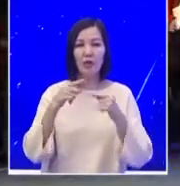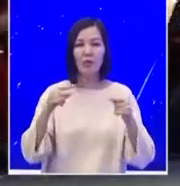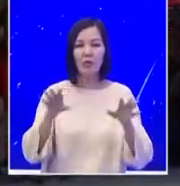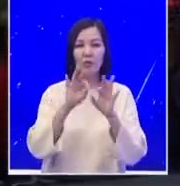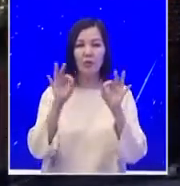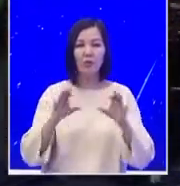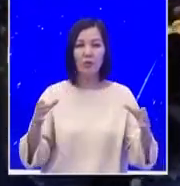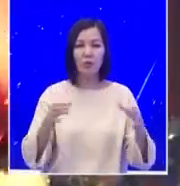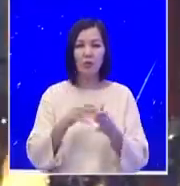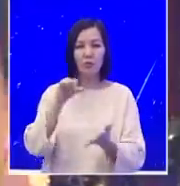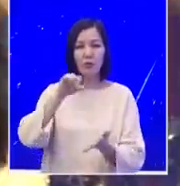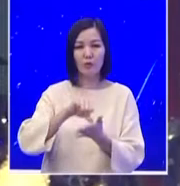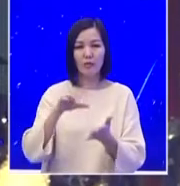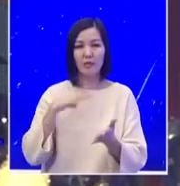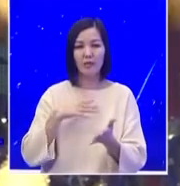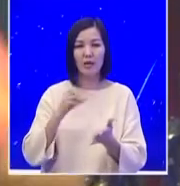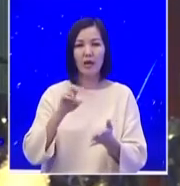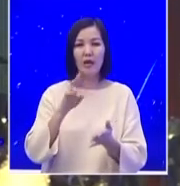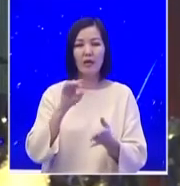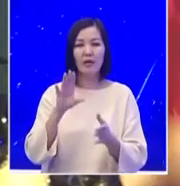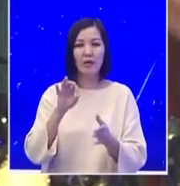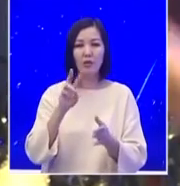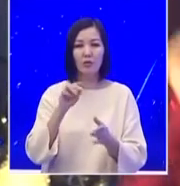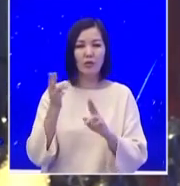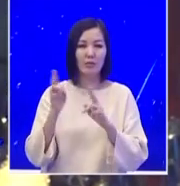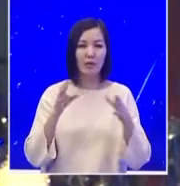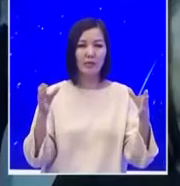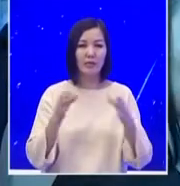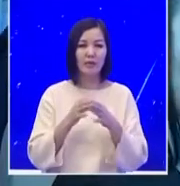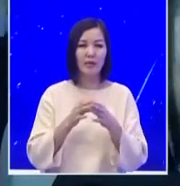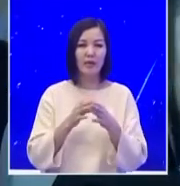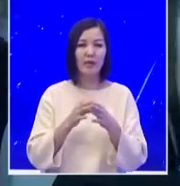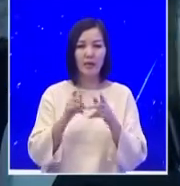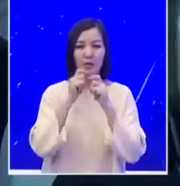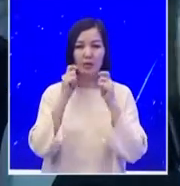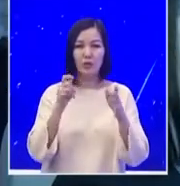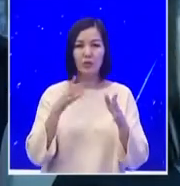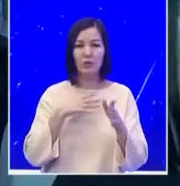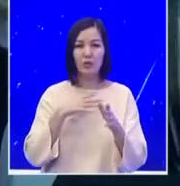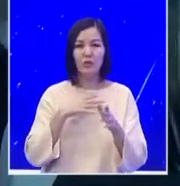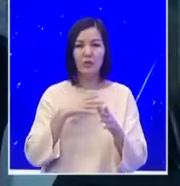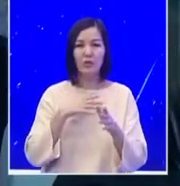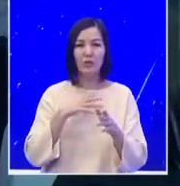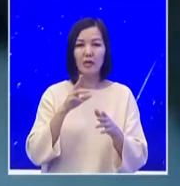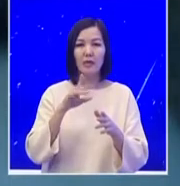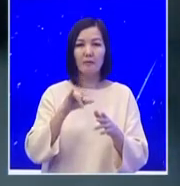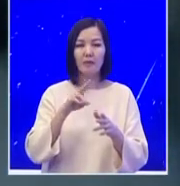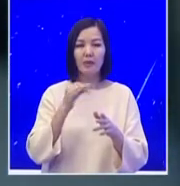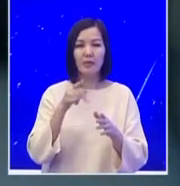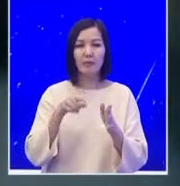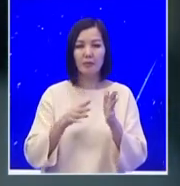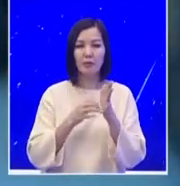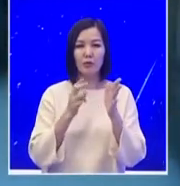өзге де өнер ұжымы кештің көркін қыздырды. Ал Алтынай Солнышко би ансамблі биден шашу шашты. Айта кетейік, Дмитрий